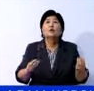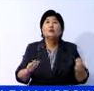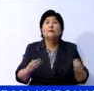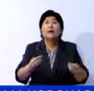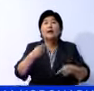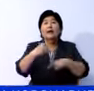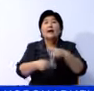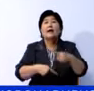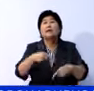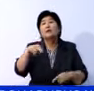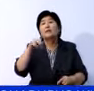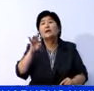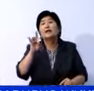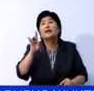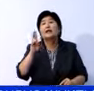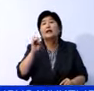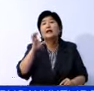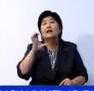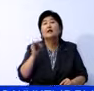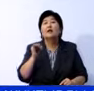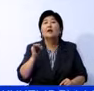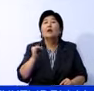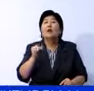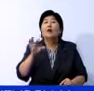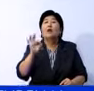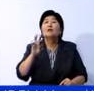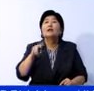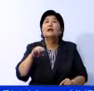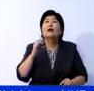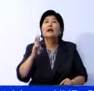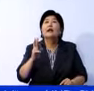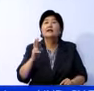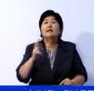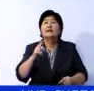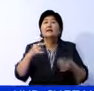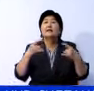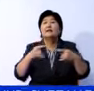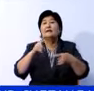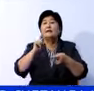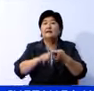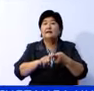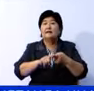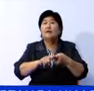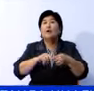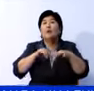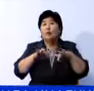пернесі деген атпен республикалық онлайн кешілер байқауы өткізіледі. Бұл байқауға